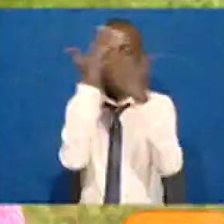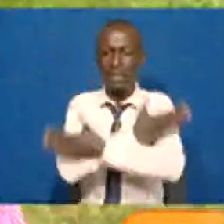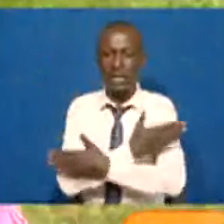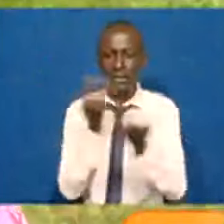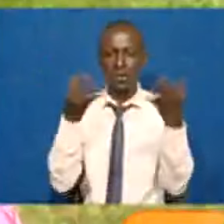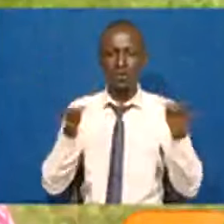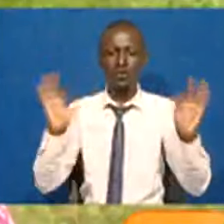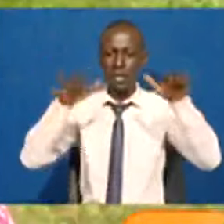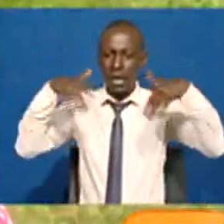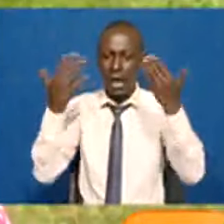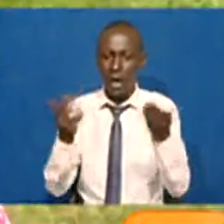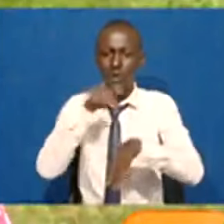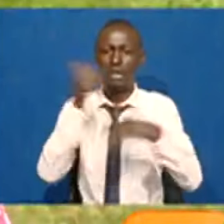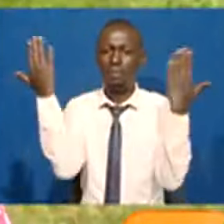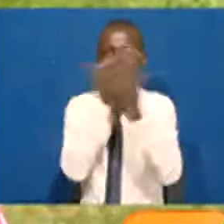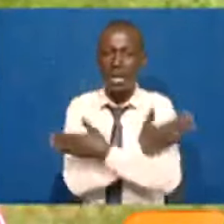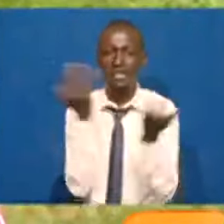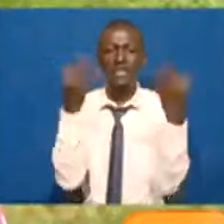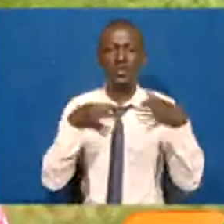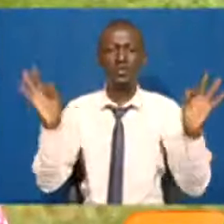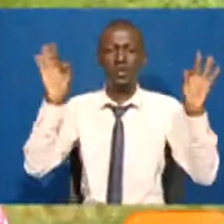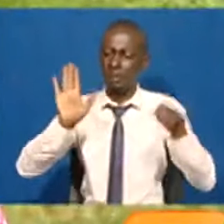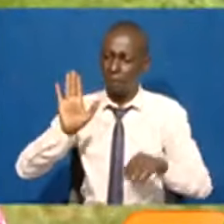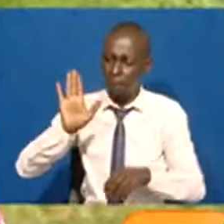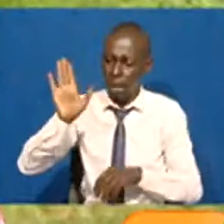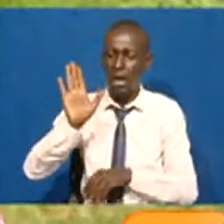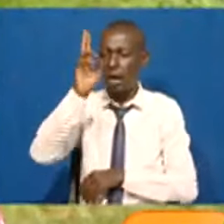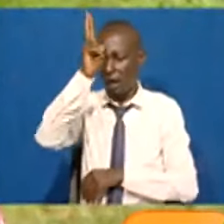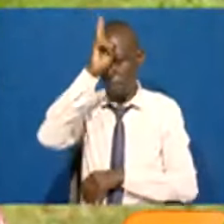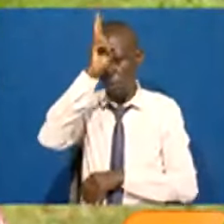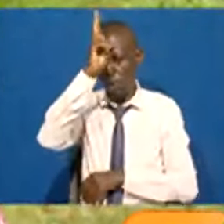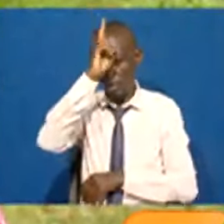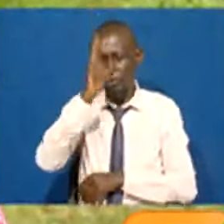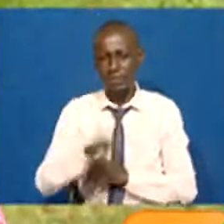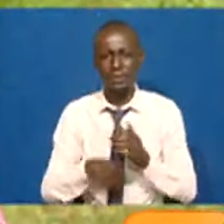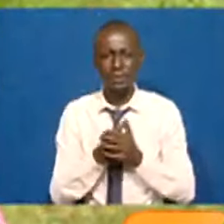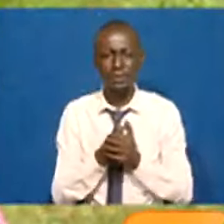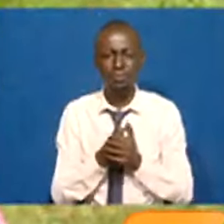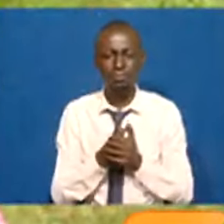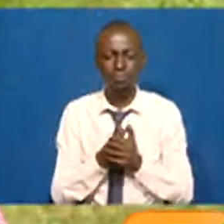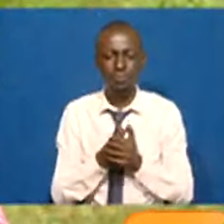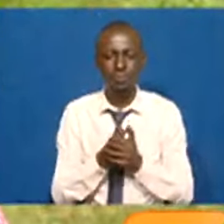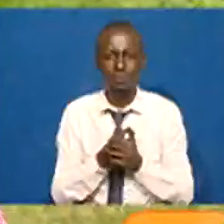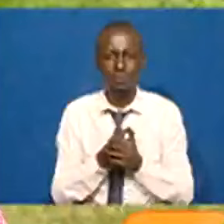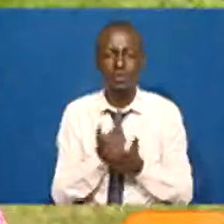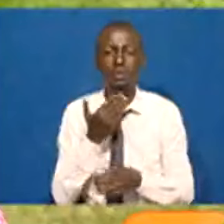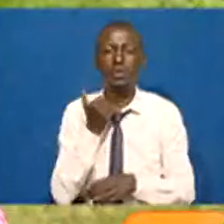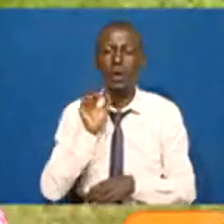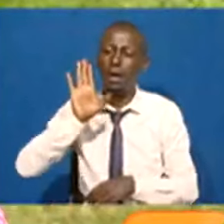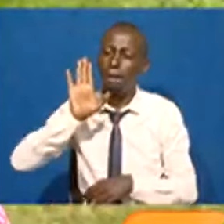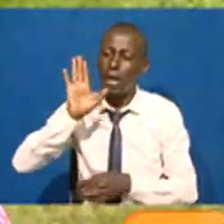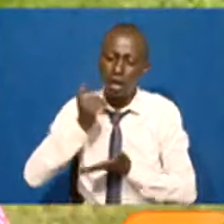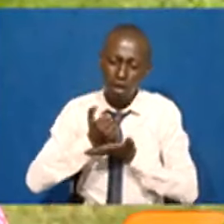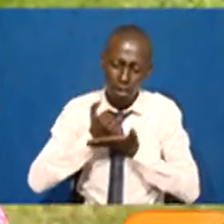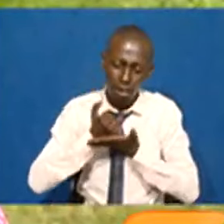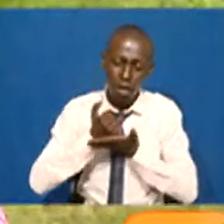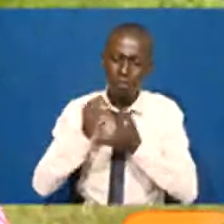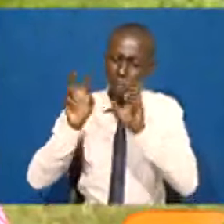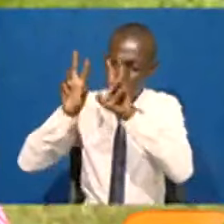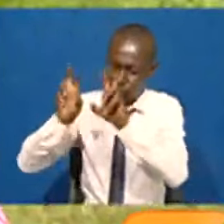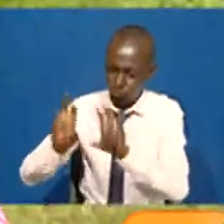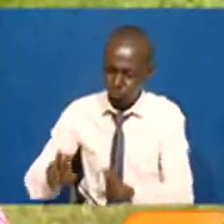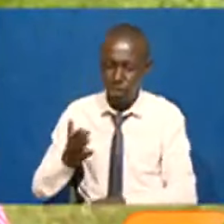unawezaje fungulia mtu usiku na wewe ni askari? Sasa hiyo mimi nataka wanisaidie watafute